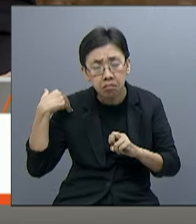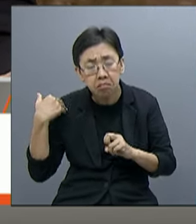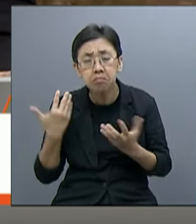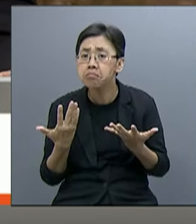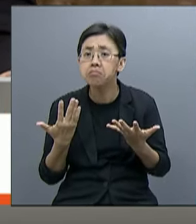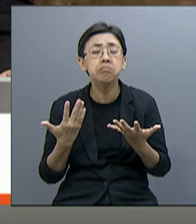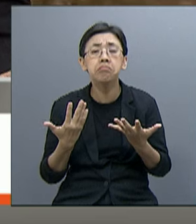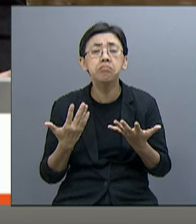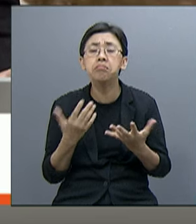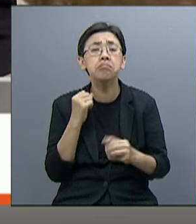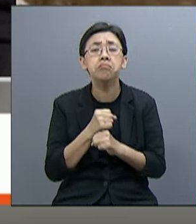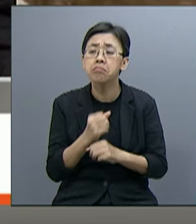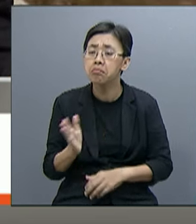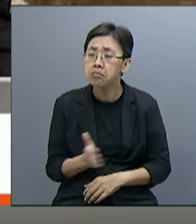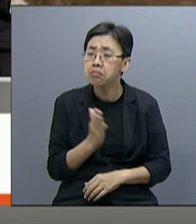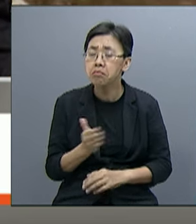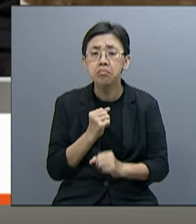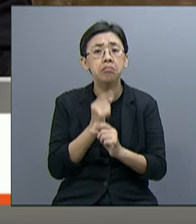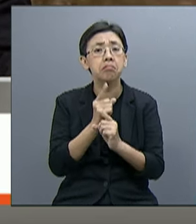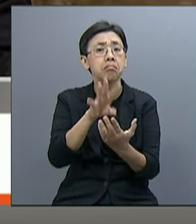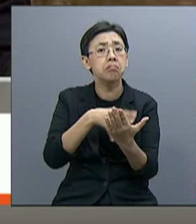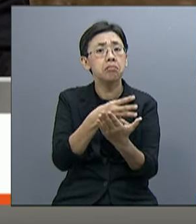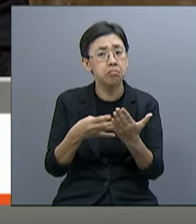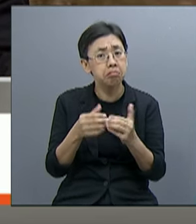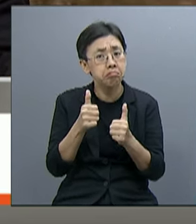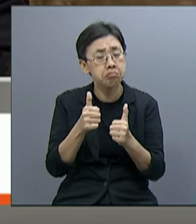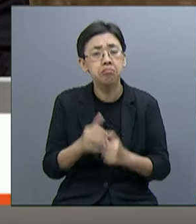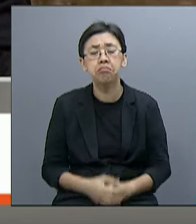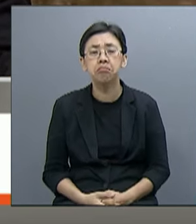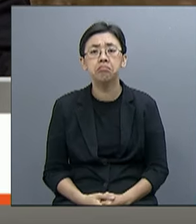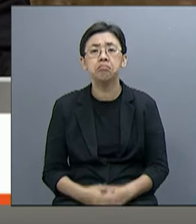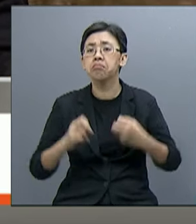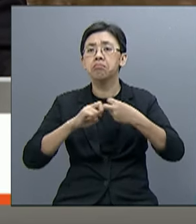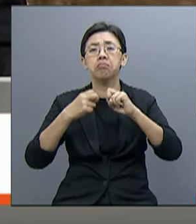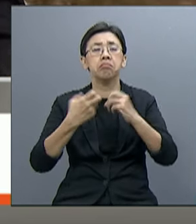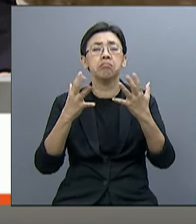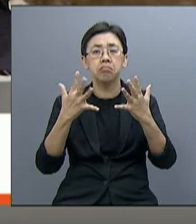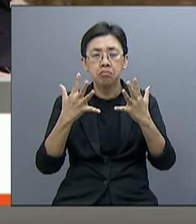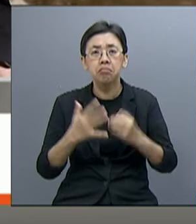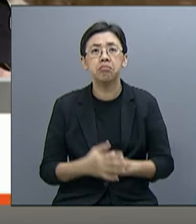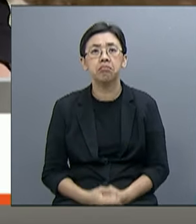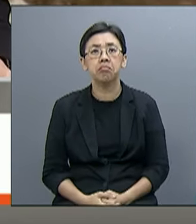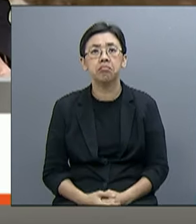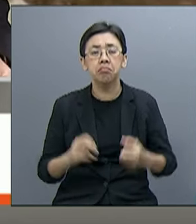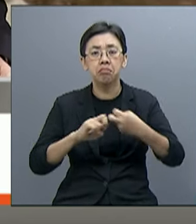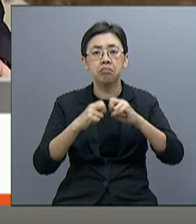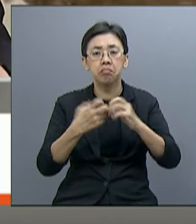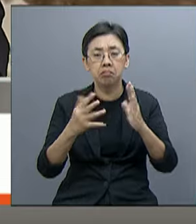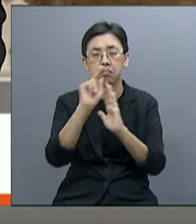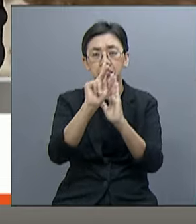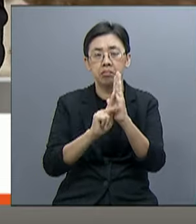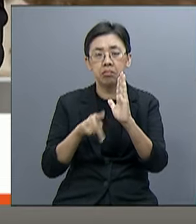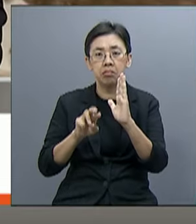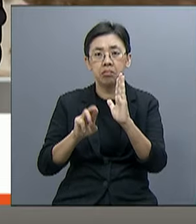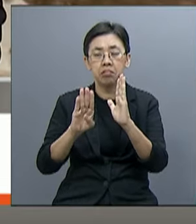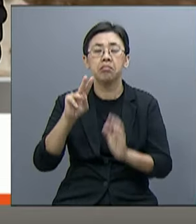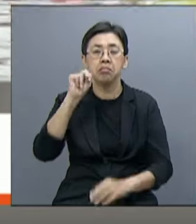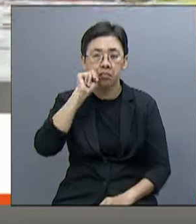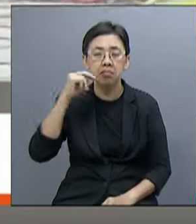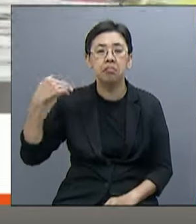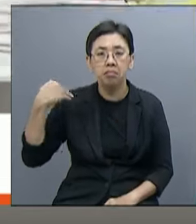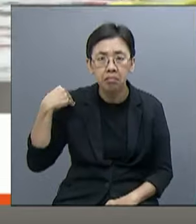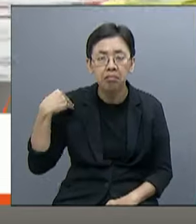กอย่างก็ดูจะเป็นไปตามแผนดีนะคะ อ๋อไม่มีปัญหาอะไรครับว่ามีพรบ.น้ำมีอำนาจในการ